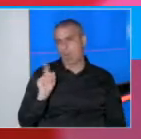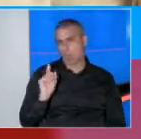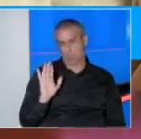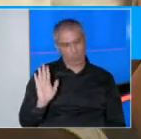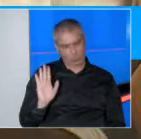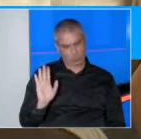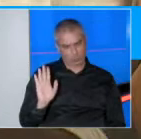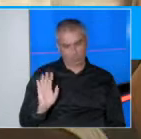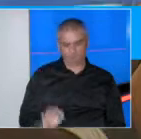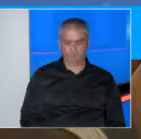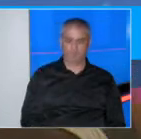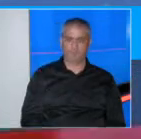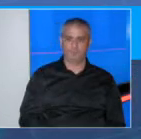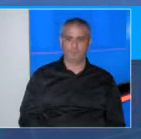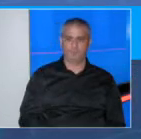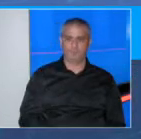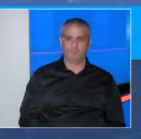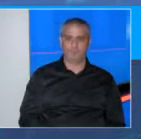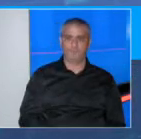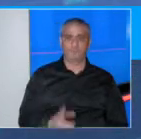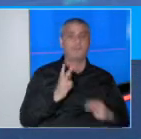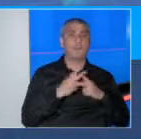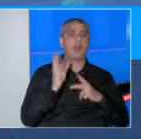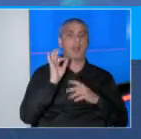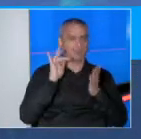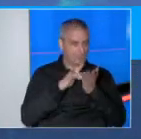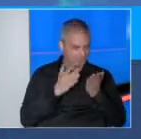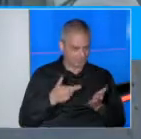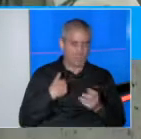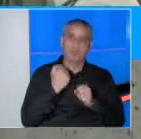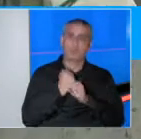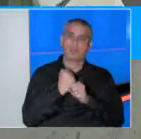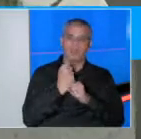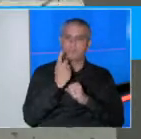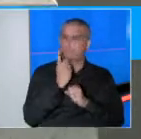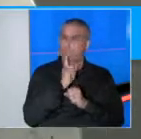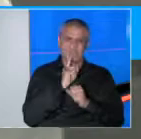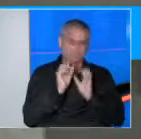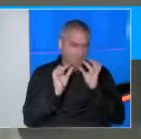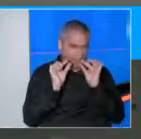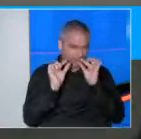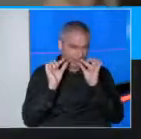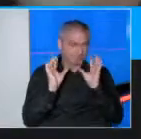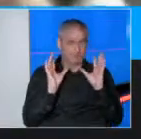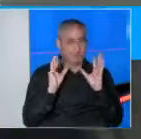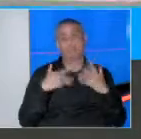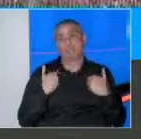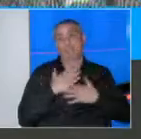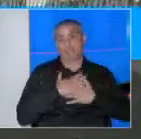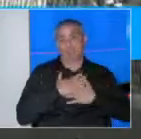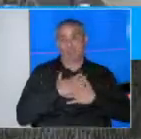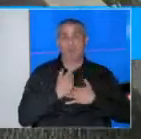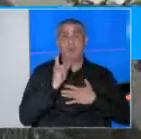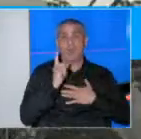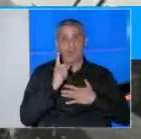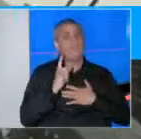שלא. קודם כל להגיד, המחלה עדיין פה, אנחנו עוד עוסקים, אמנם במספרים קטנים, לשמחתנו,